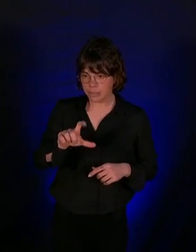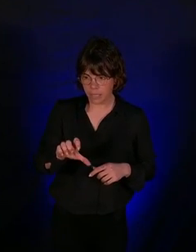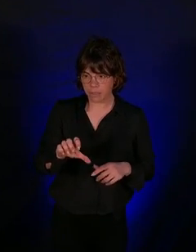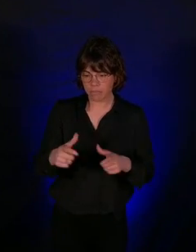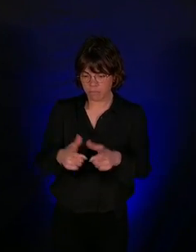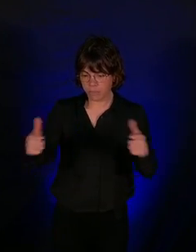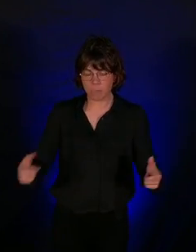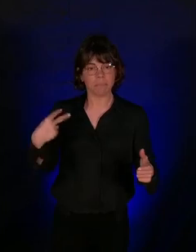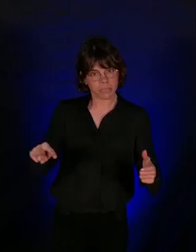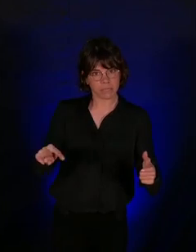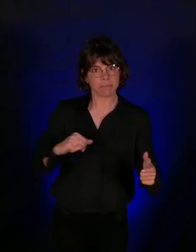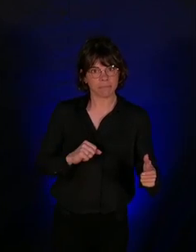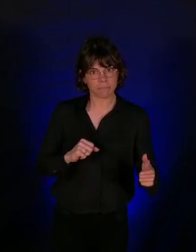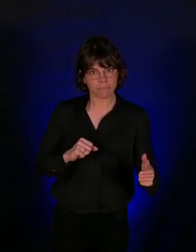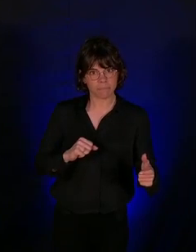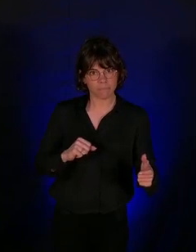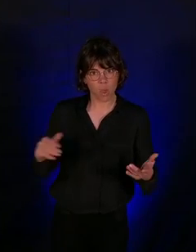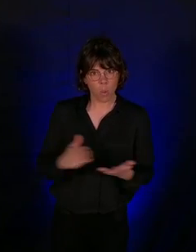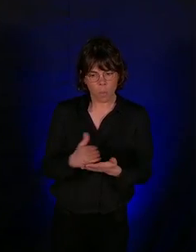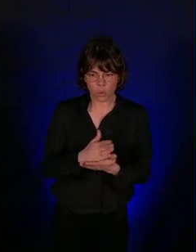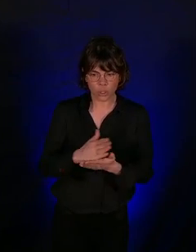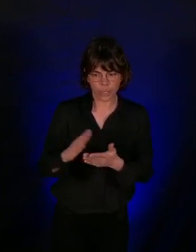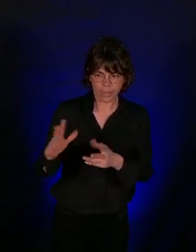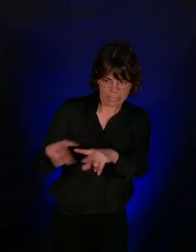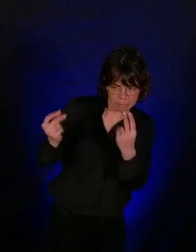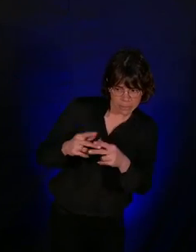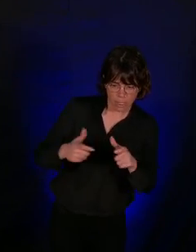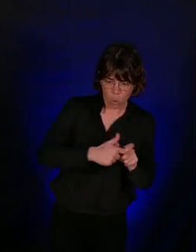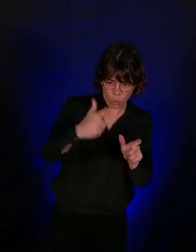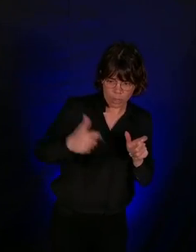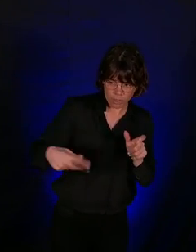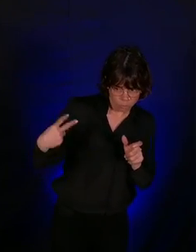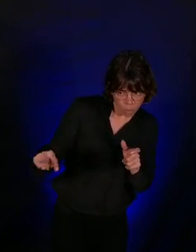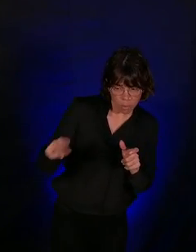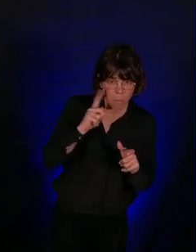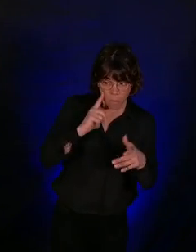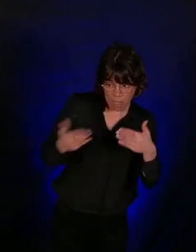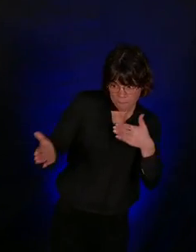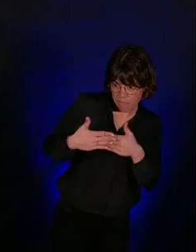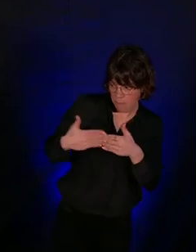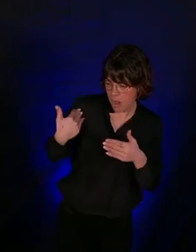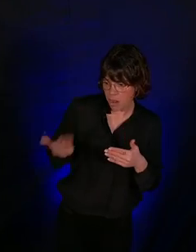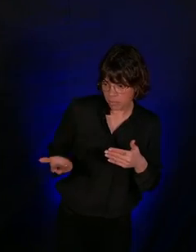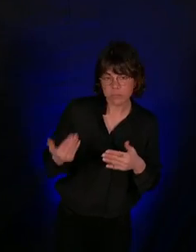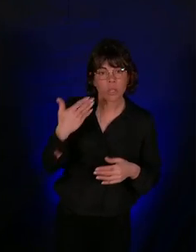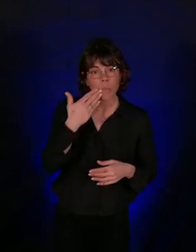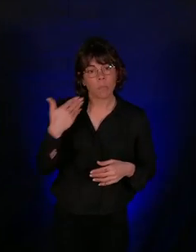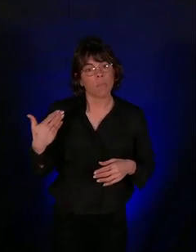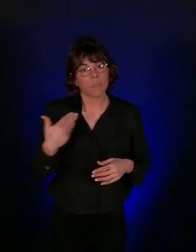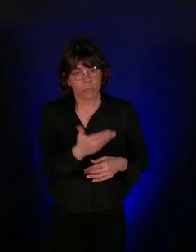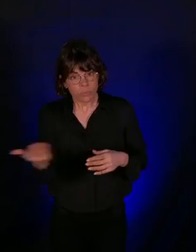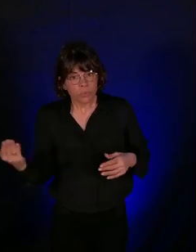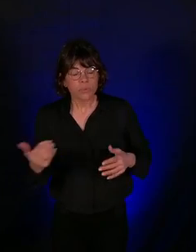nous présenter le projet de réimplantation de ton usine alors que celle-ci était fermée bonjour à